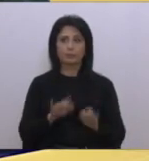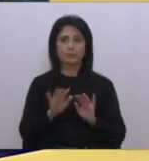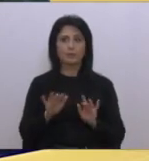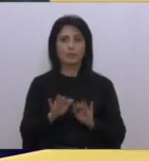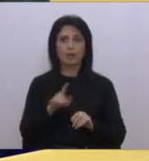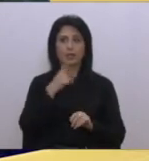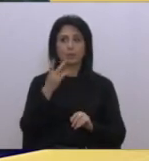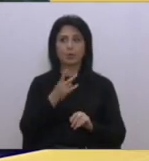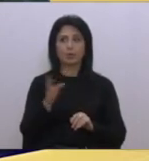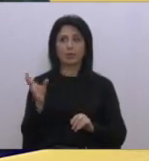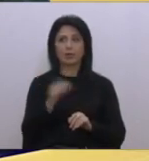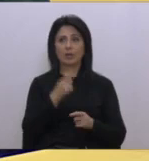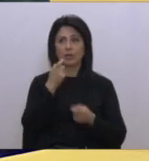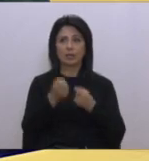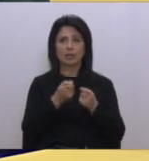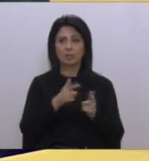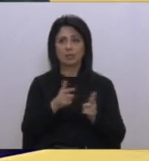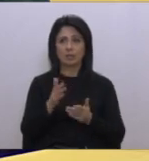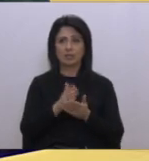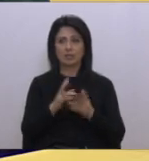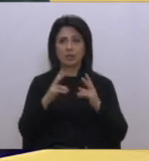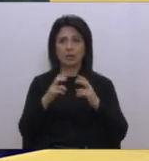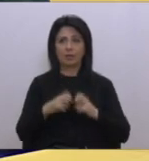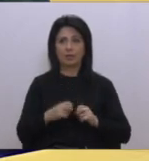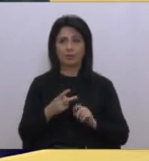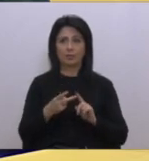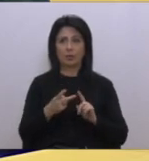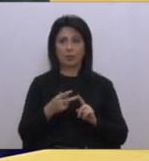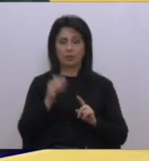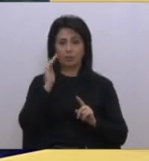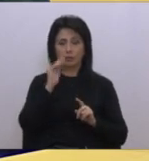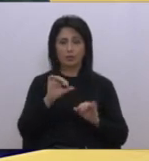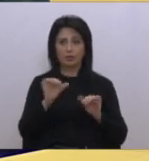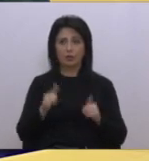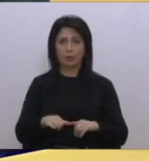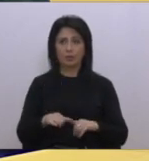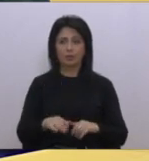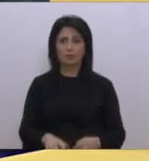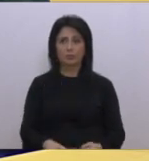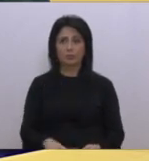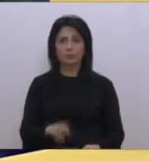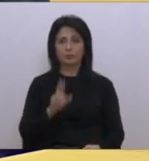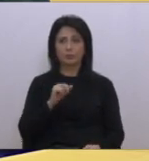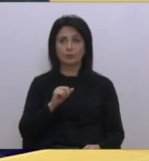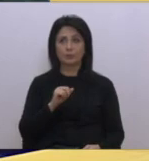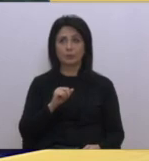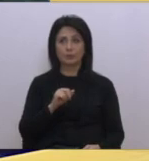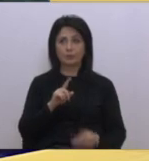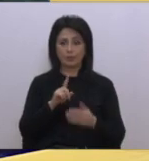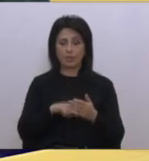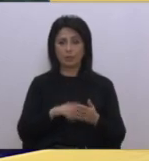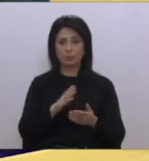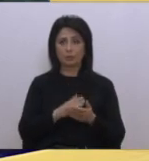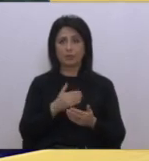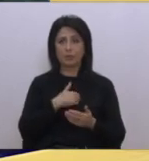მიმდინარეობას, რა თქმა უნდა, ყველა დეტალზე მზად ვართ, რომ განვიხილოთ მეორე მოსმენის ფორმატში და დარწმუნებული ვარ